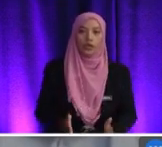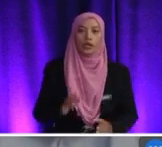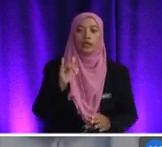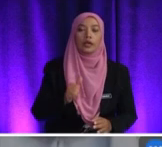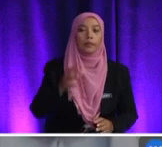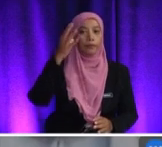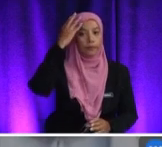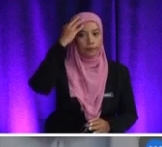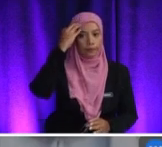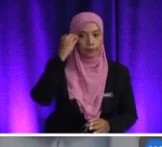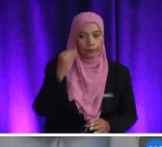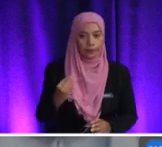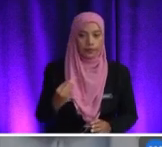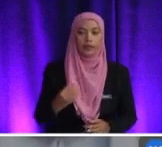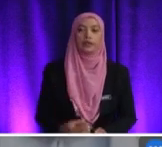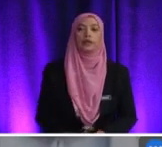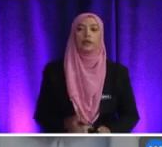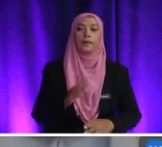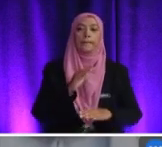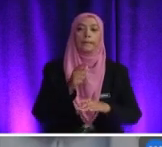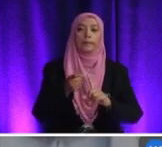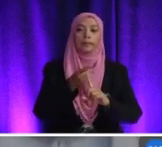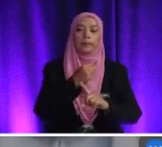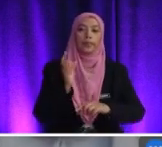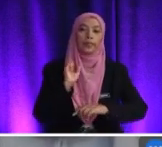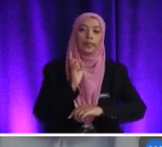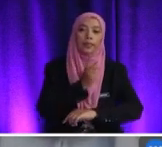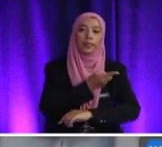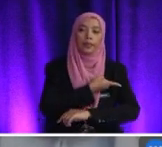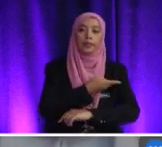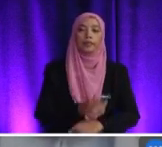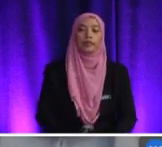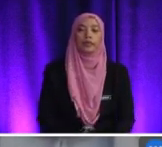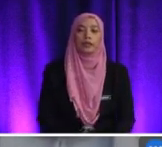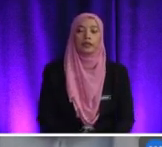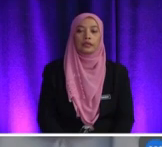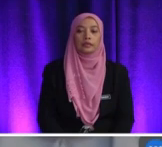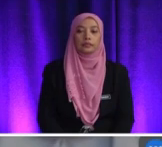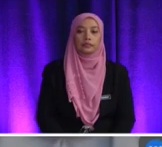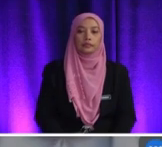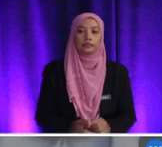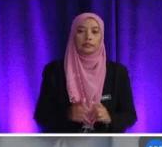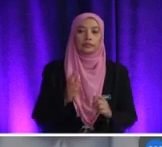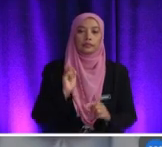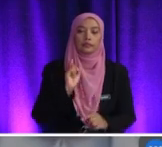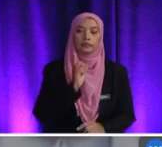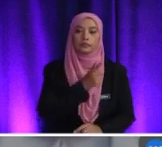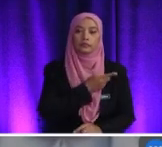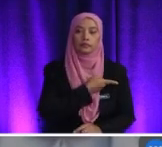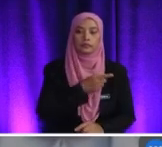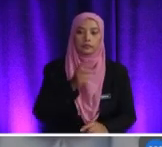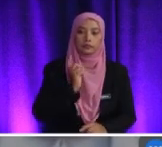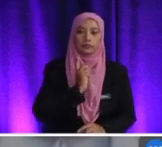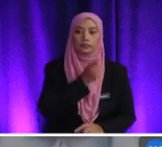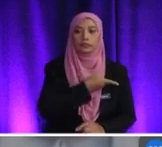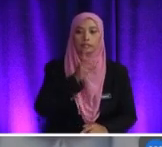kami atau hal itu selepas SDM ketiga kami dapat mengetahui kepentingan mempunyai berbagai kemahiran untuk mengikatkan ke